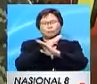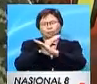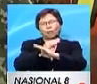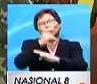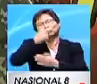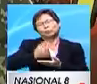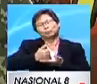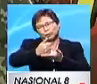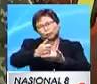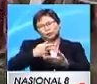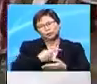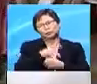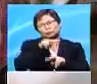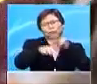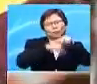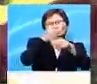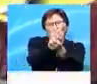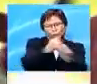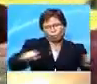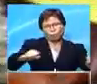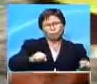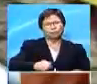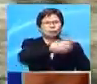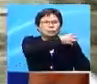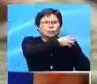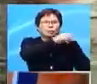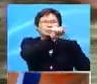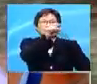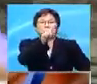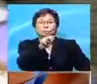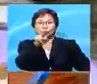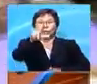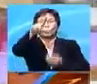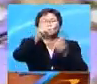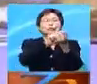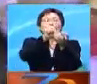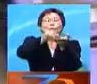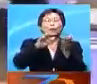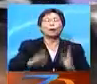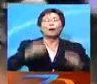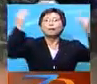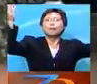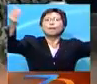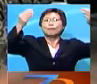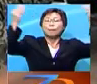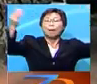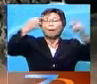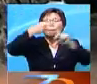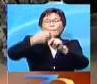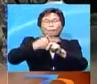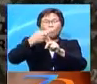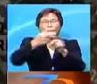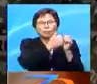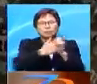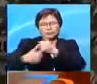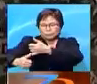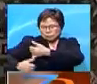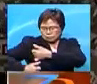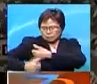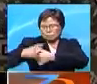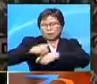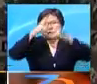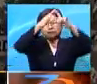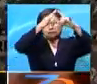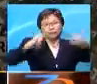memantau keselamatan jeneral Tan Sri Zulkifli ditemui media pada Majlis iftar Ramadan bersama anggota tentera di